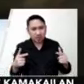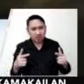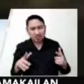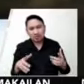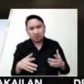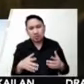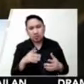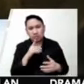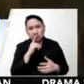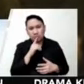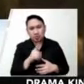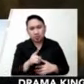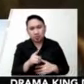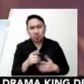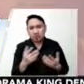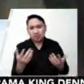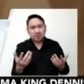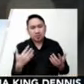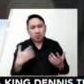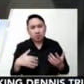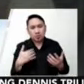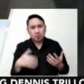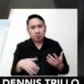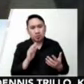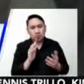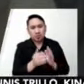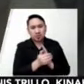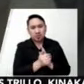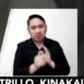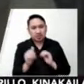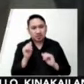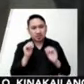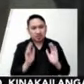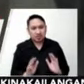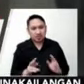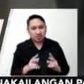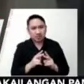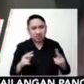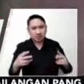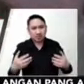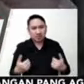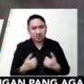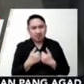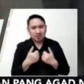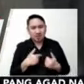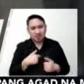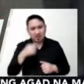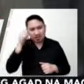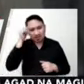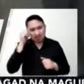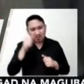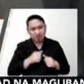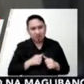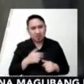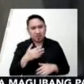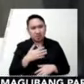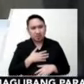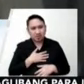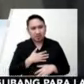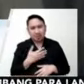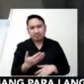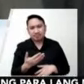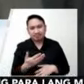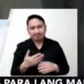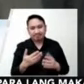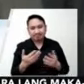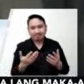kanyang kakayahan bilang artista challenging talaga alam mo naalala ko pa yung mga linya ko kahapon sa sa taping namin ah